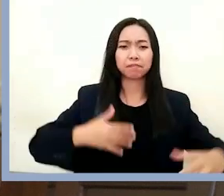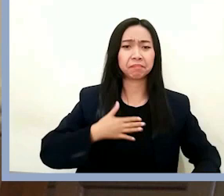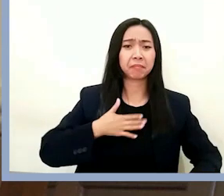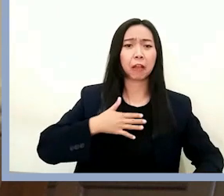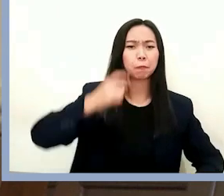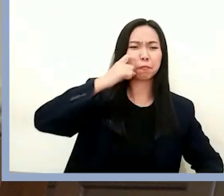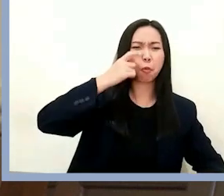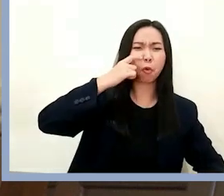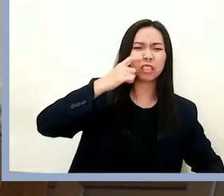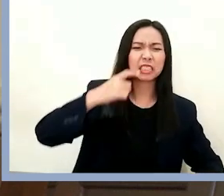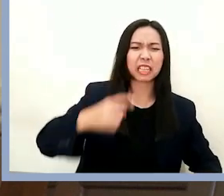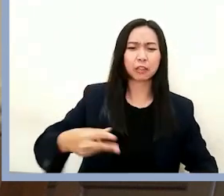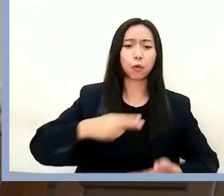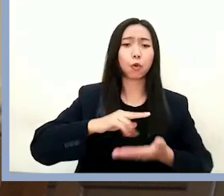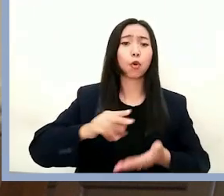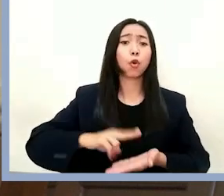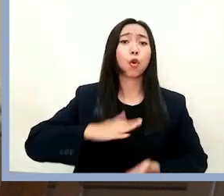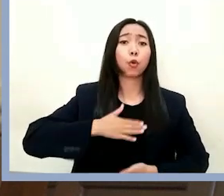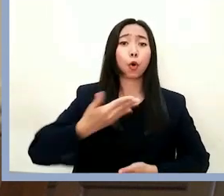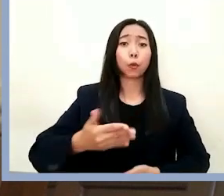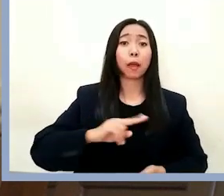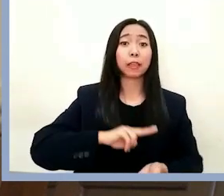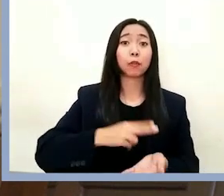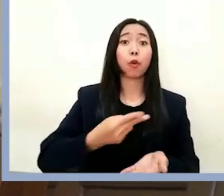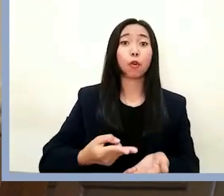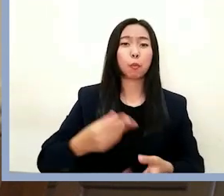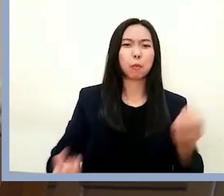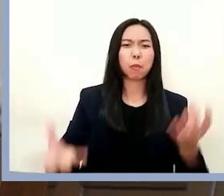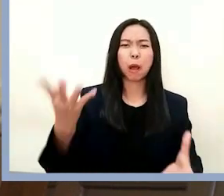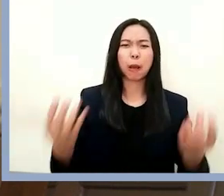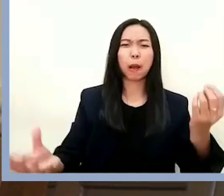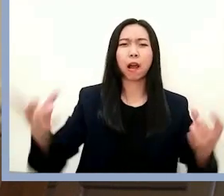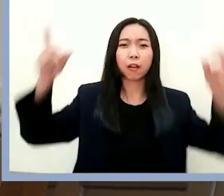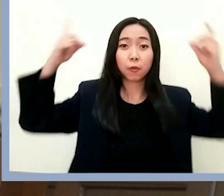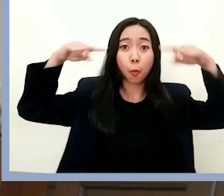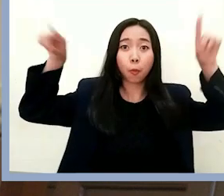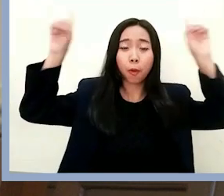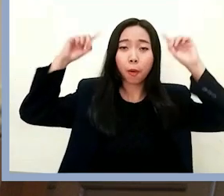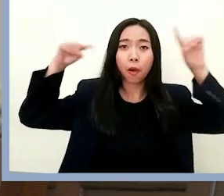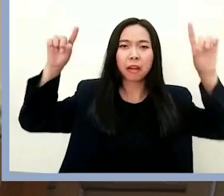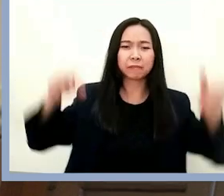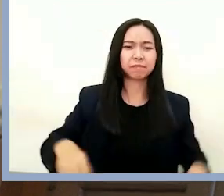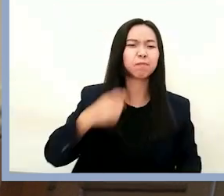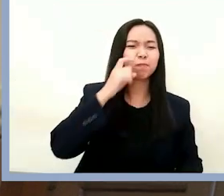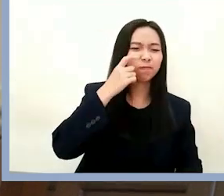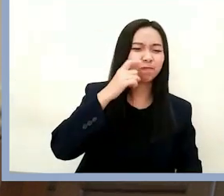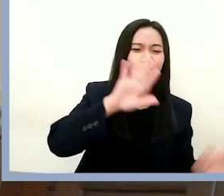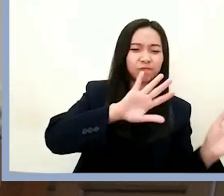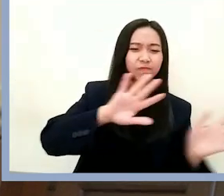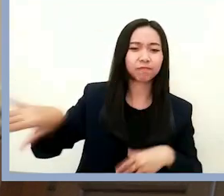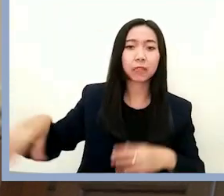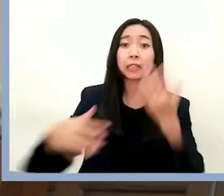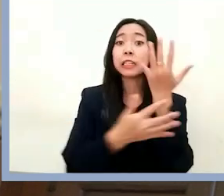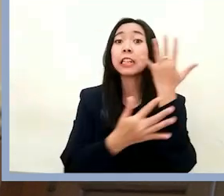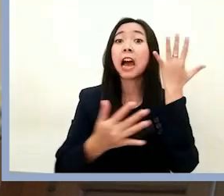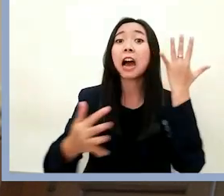korban-korban bakaran berupa domba jantan dan akan lemak dari anak lembu gemukan darah lembu jantan